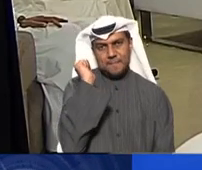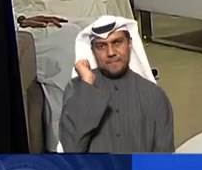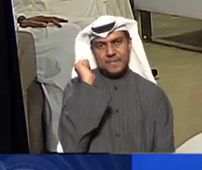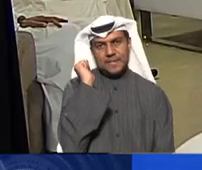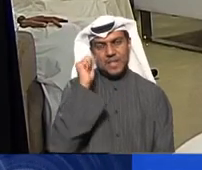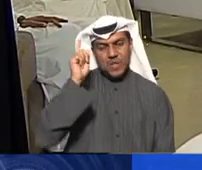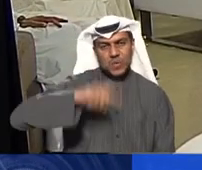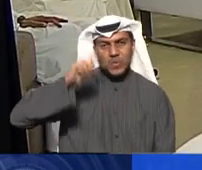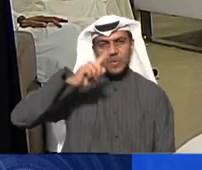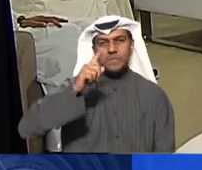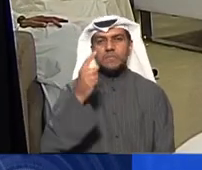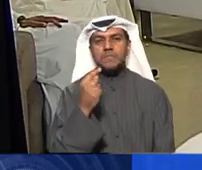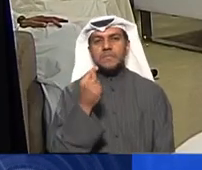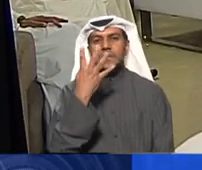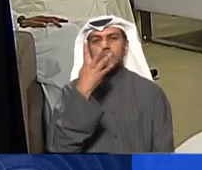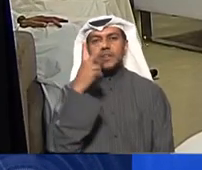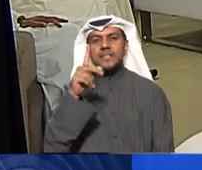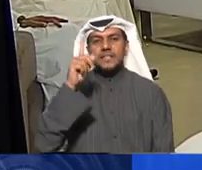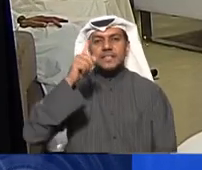الماضية،